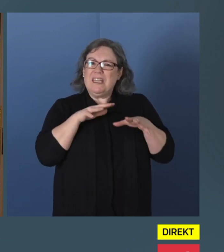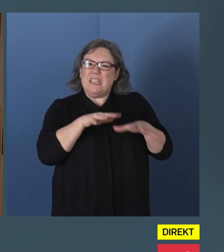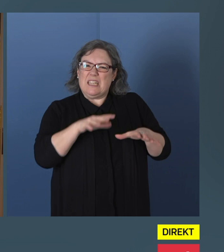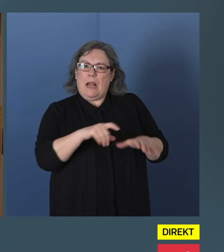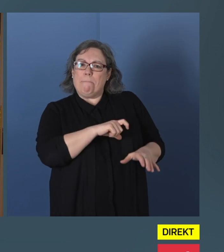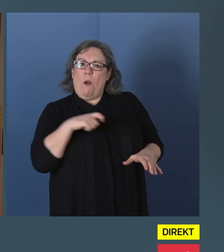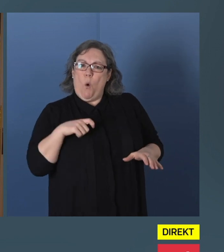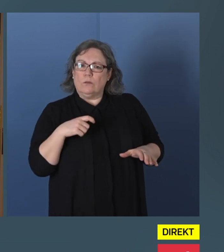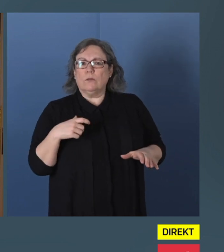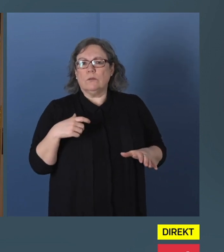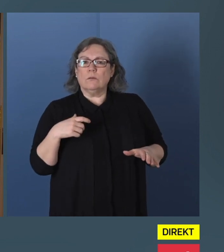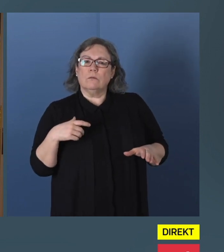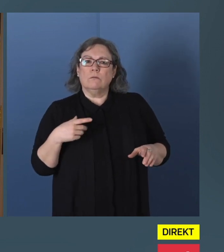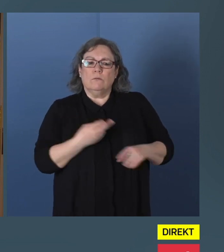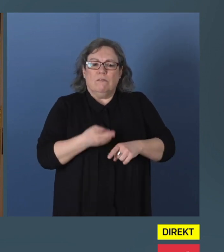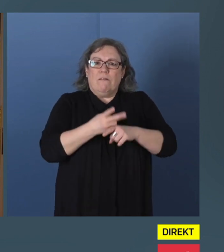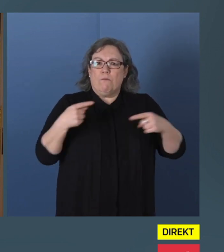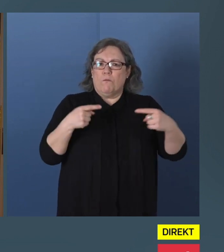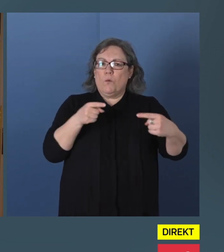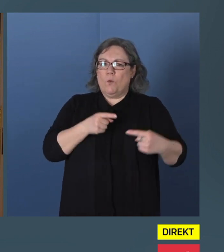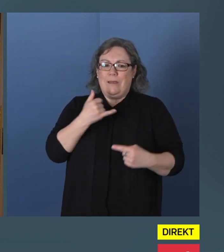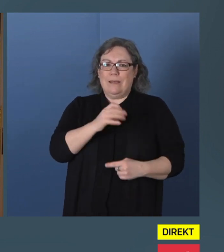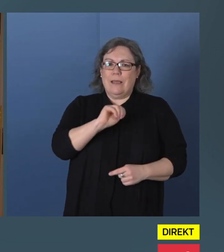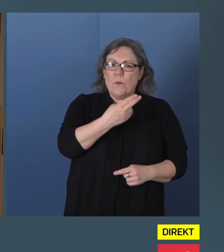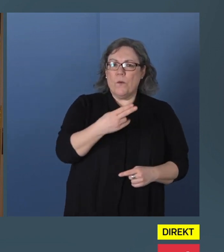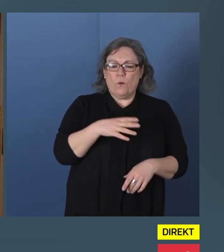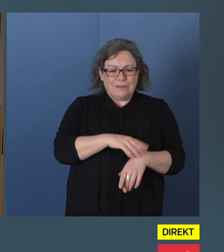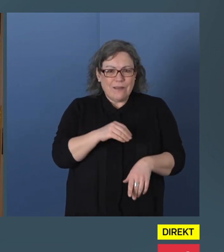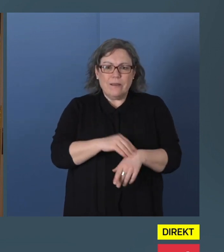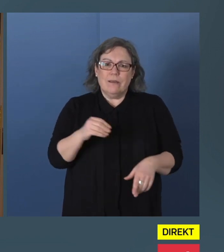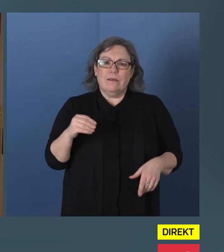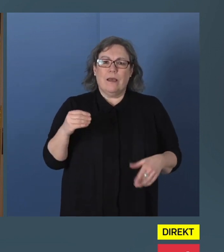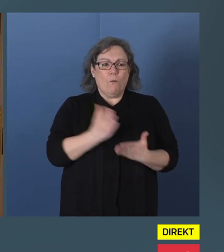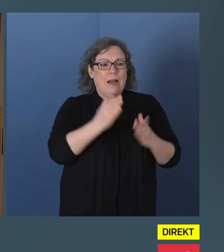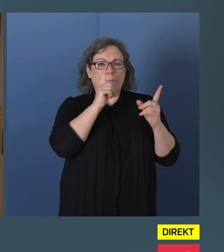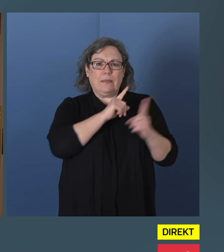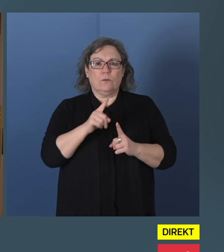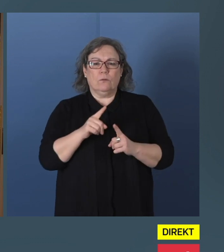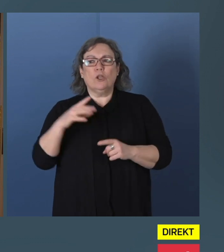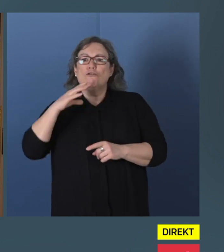och öka motsättningarna. Inom EU, inom Sverige och mellan människor.